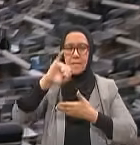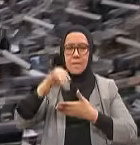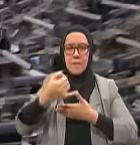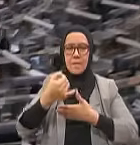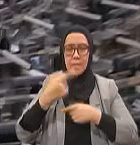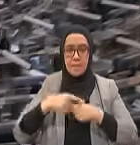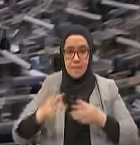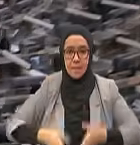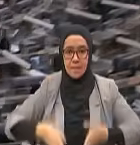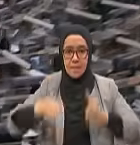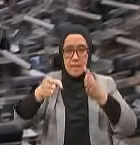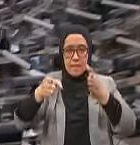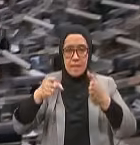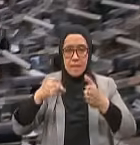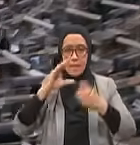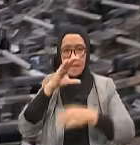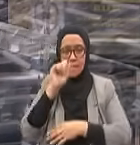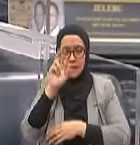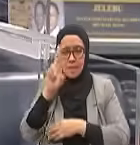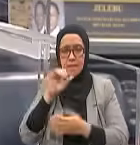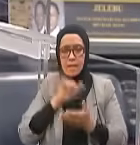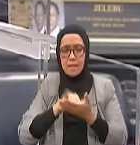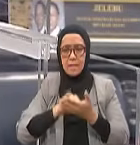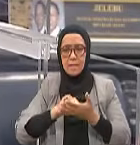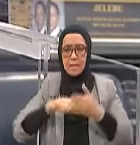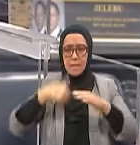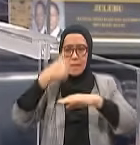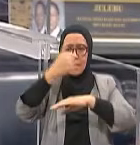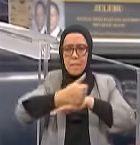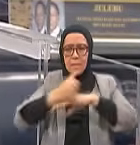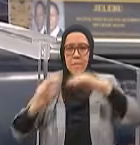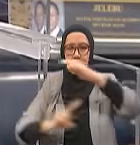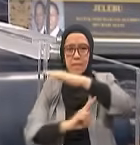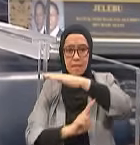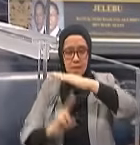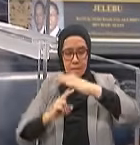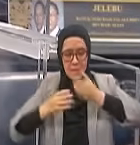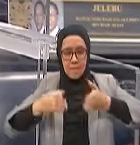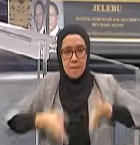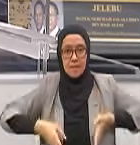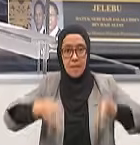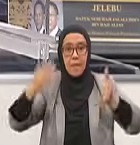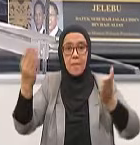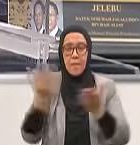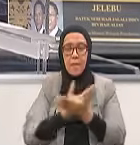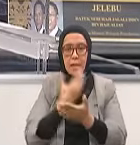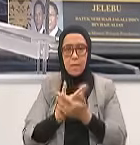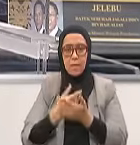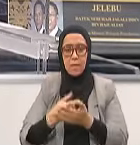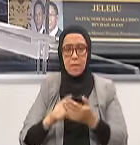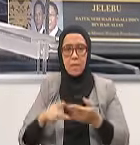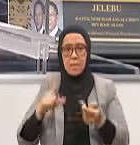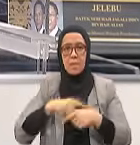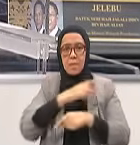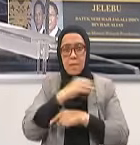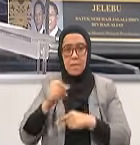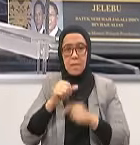membina jalan baru dan menaik Tara jalan yang sedia ada tanpa tol sepanjang